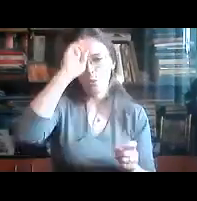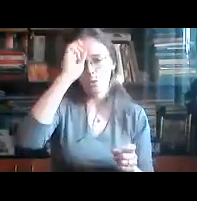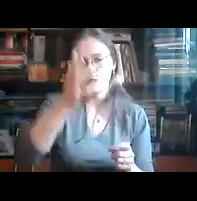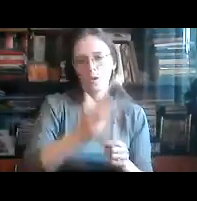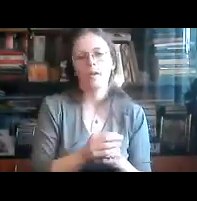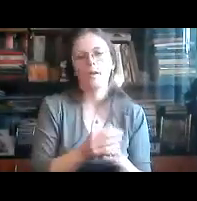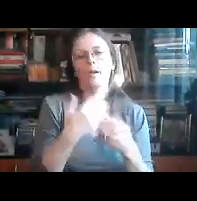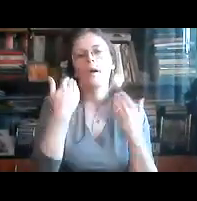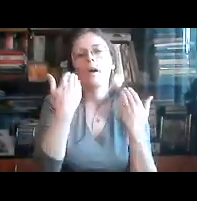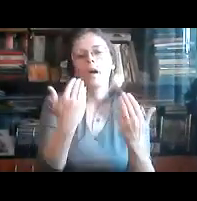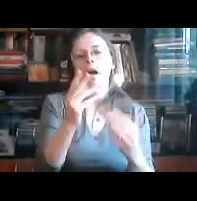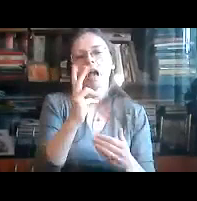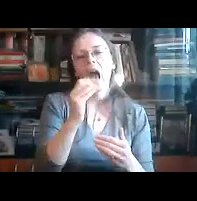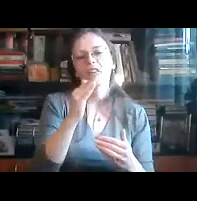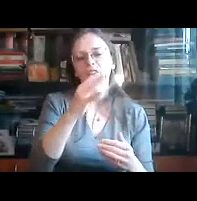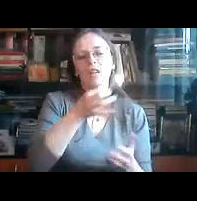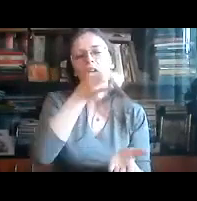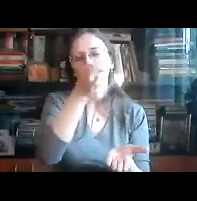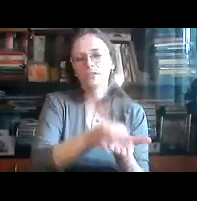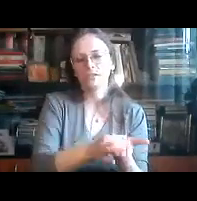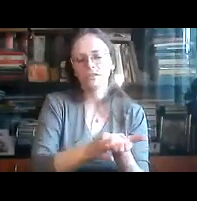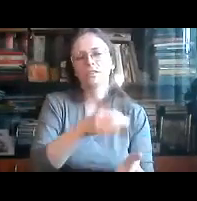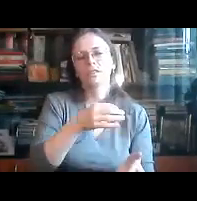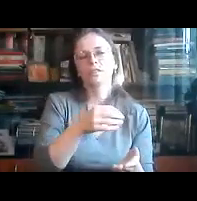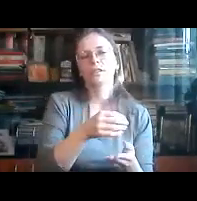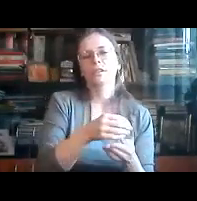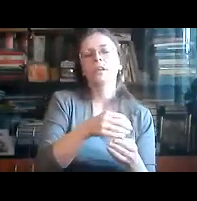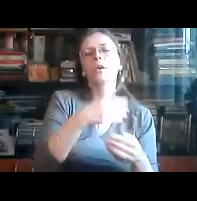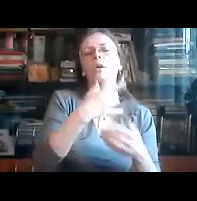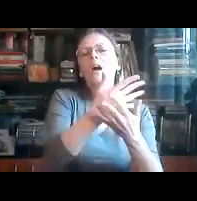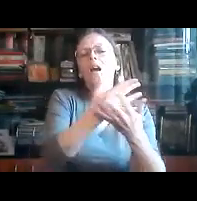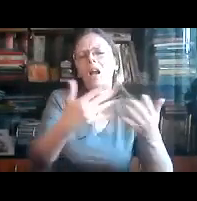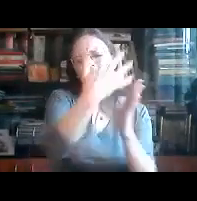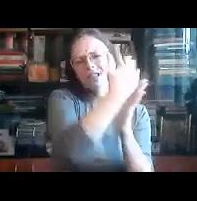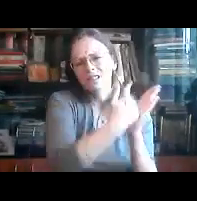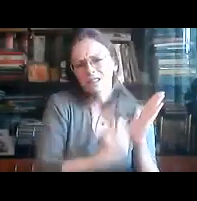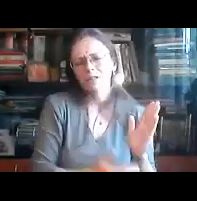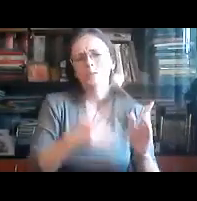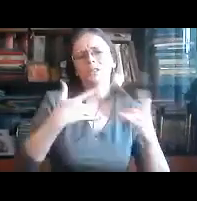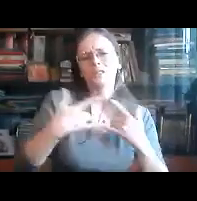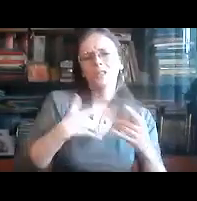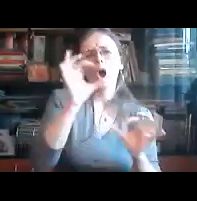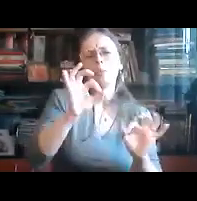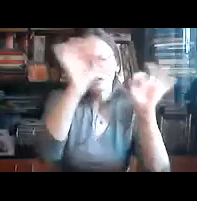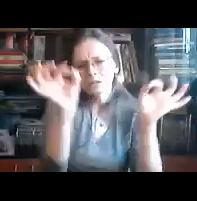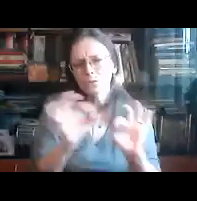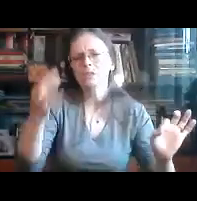Так, является автором многочисленных публикаций по искусству, театру и кино. Mm-hmm. Вот,